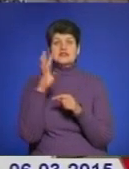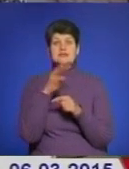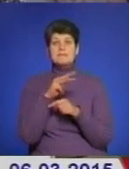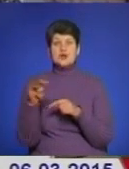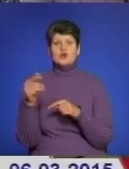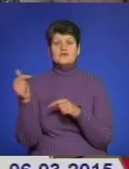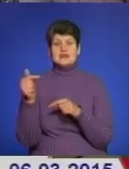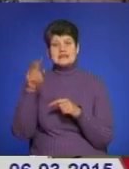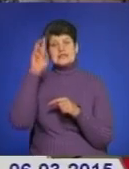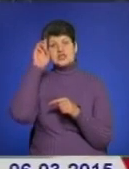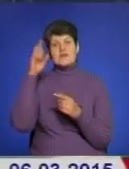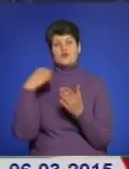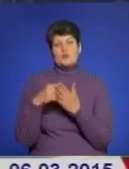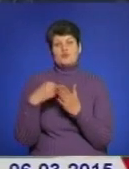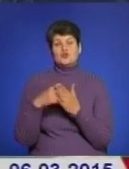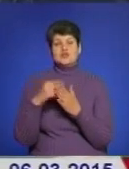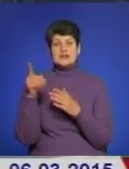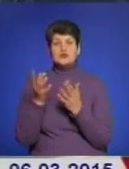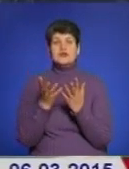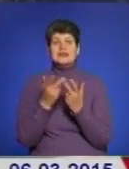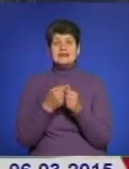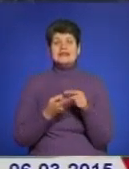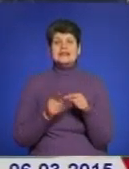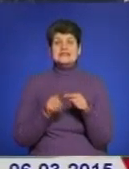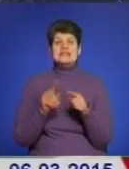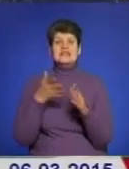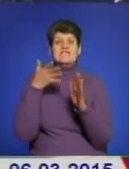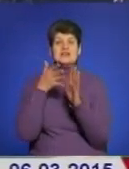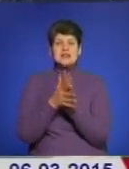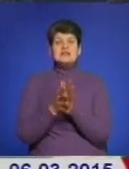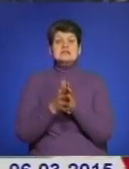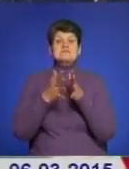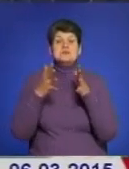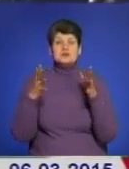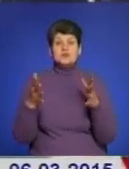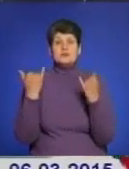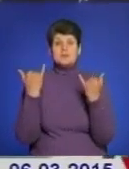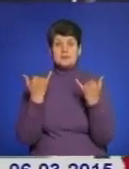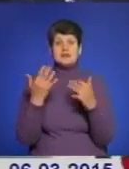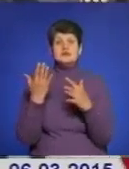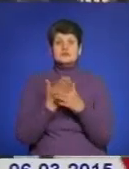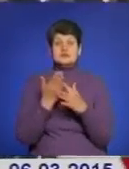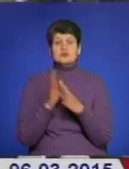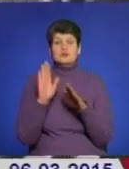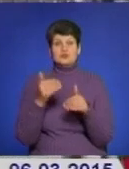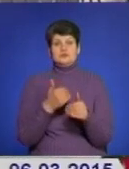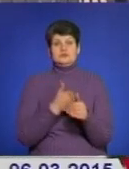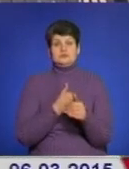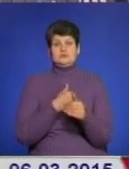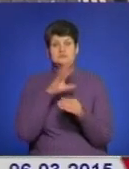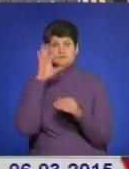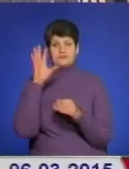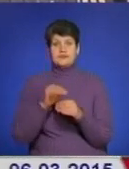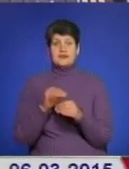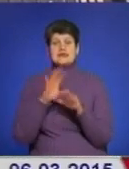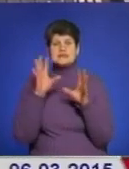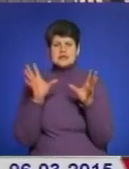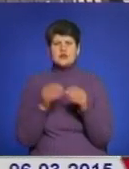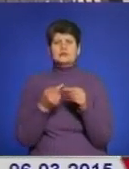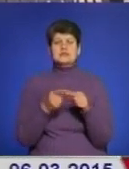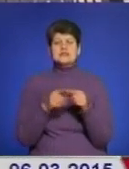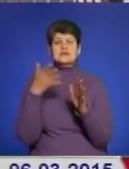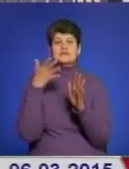гривень з державного бюджету. Кількість цих витрат зросте в рази, бо тепер на субсидію претендуватиме майже кожен. Загалом на ці